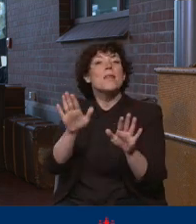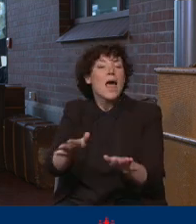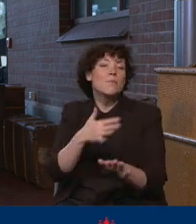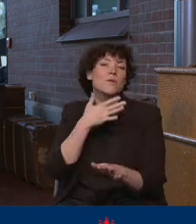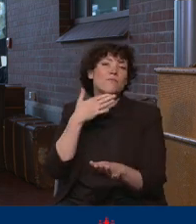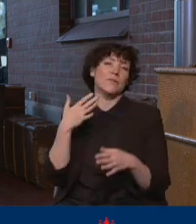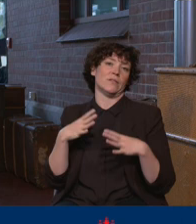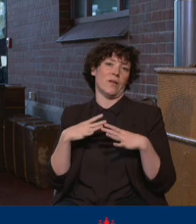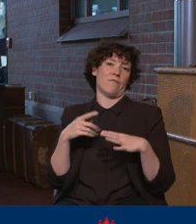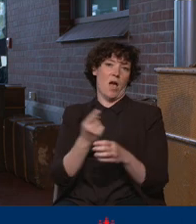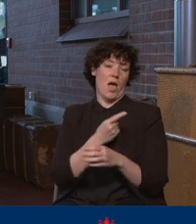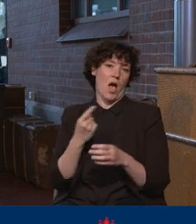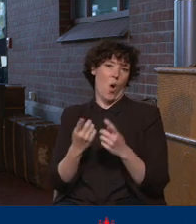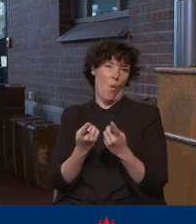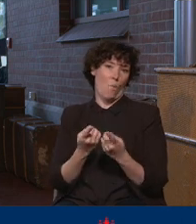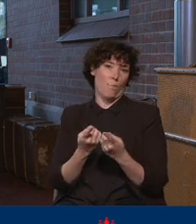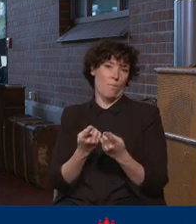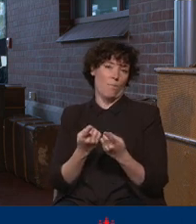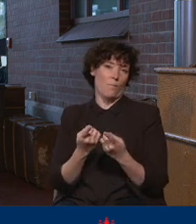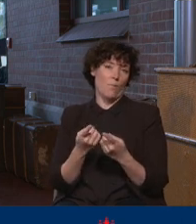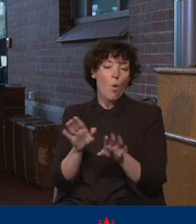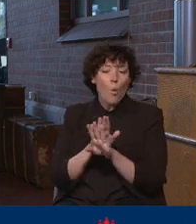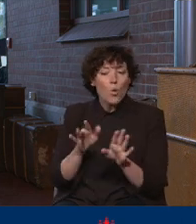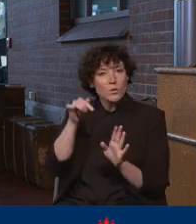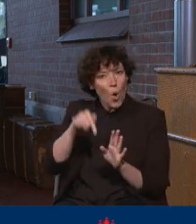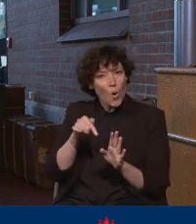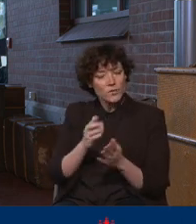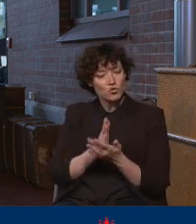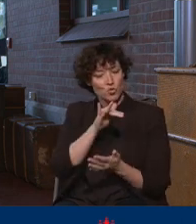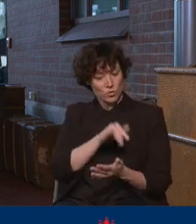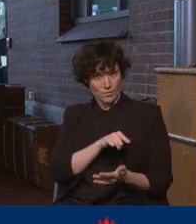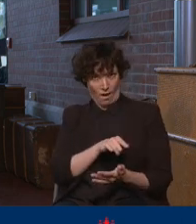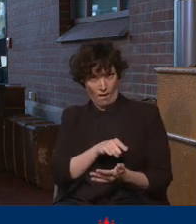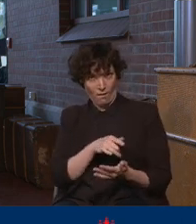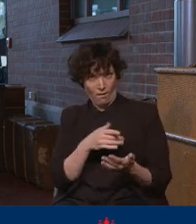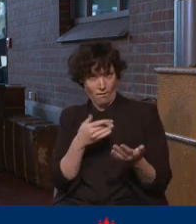ohne die tatsächlich heute bereits sozusagen eine